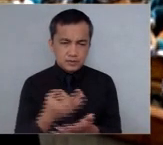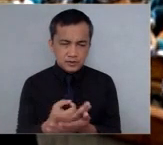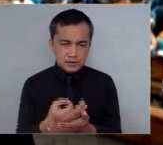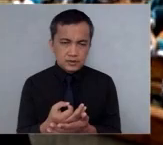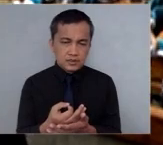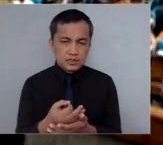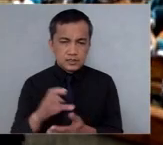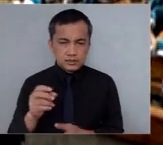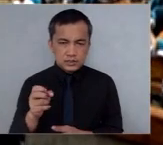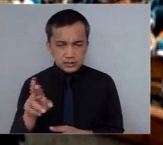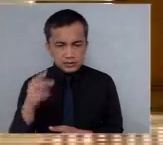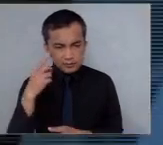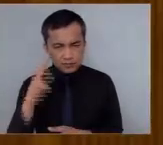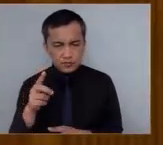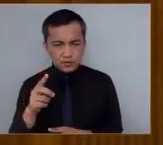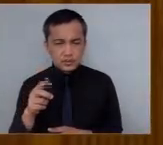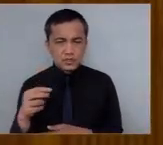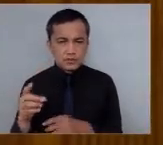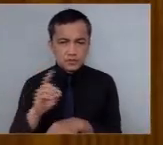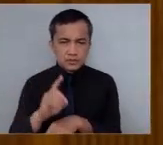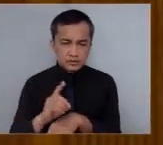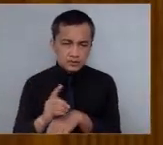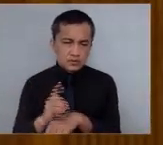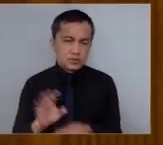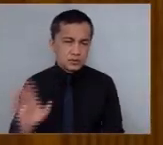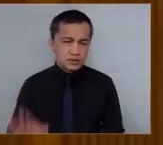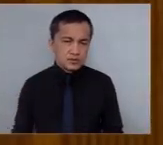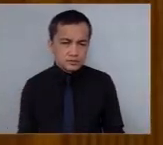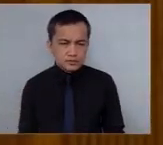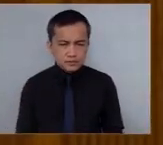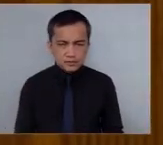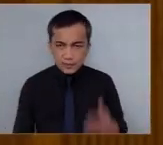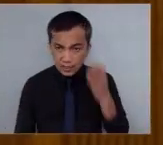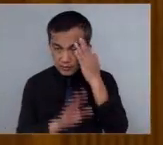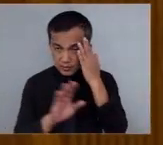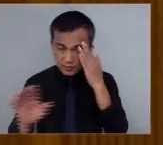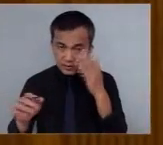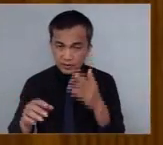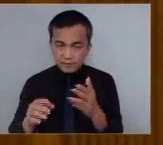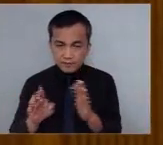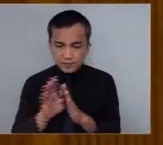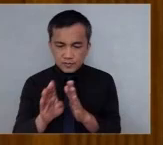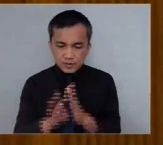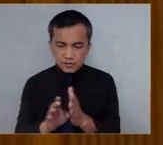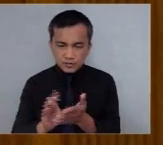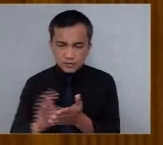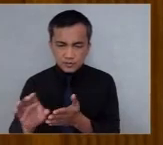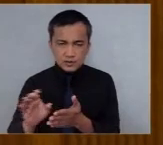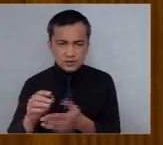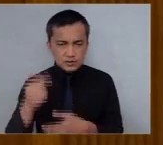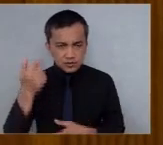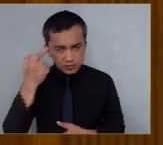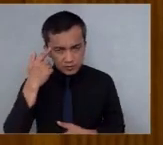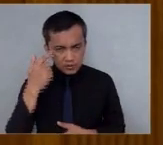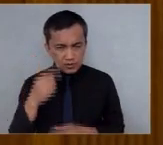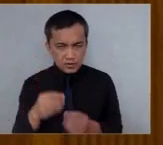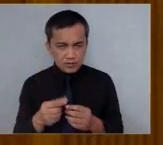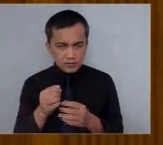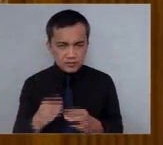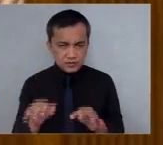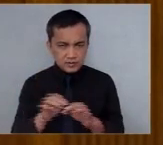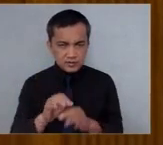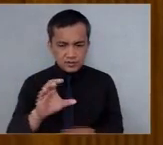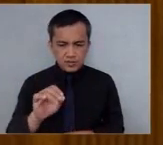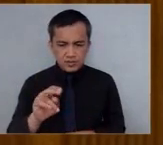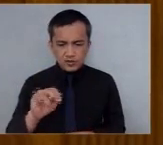komisyon para sa mga mandato. Alam naman natin na bilyon-bilyon ang inilalaan na budget ng gobyerno, lalo na sa confidential